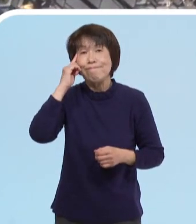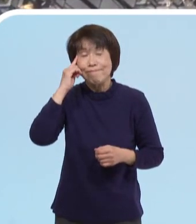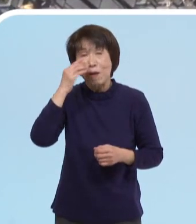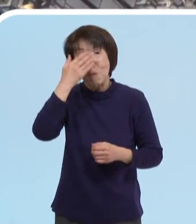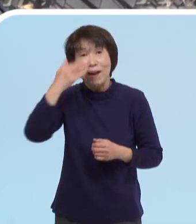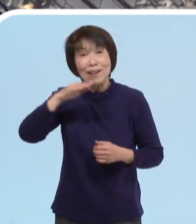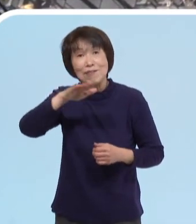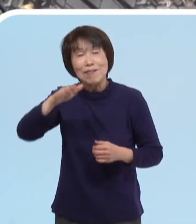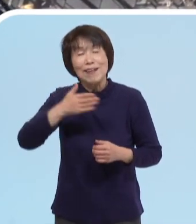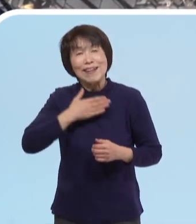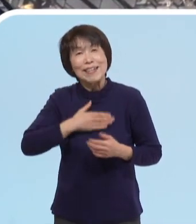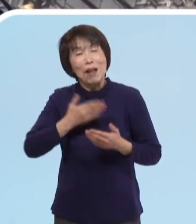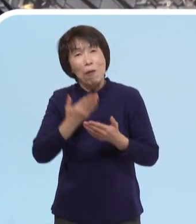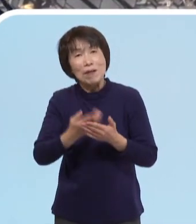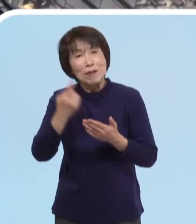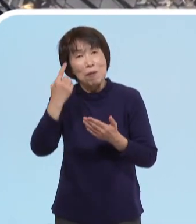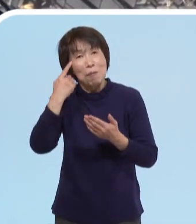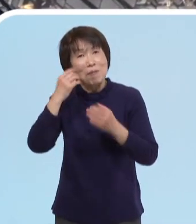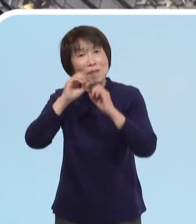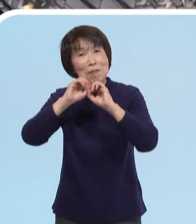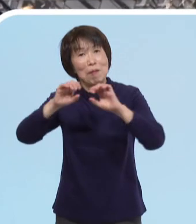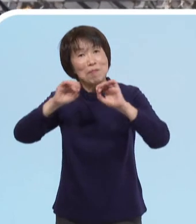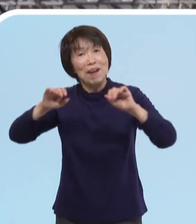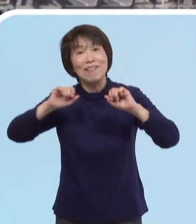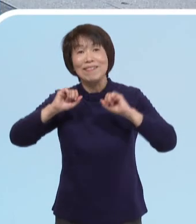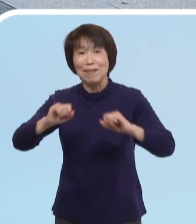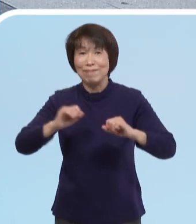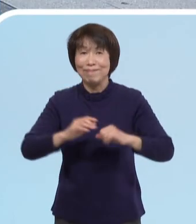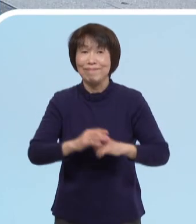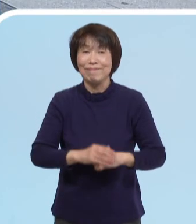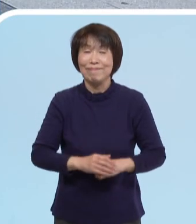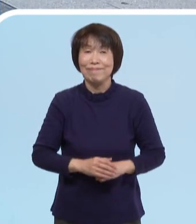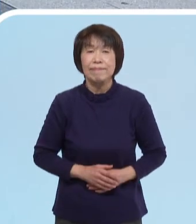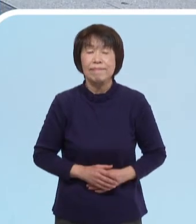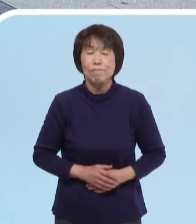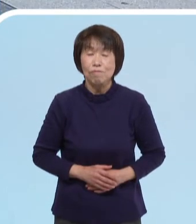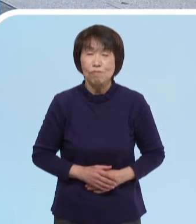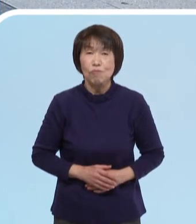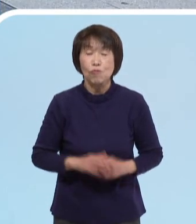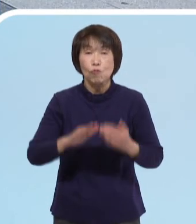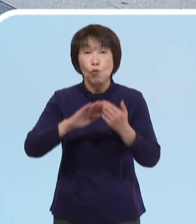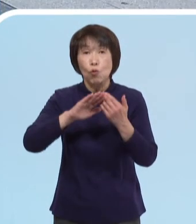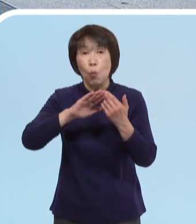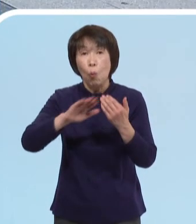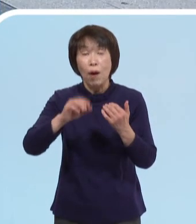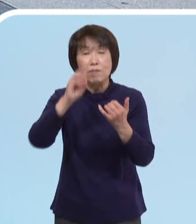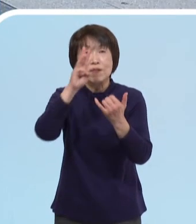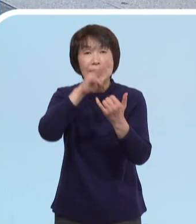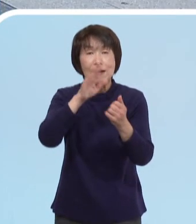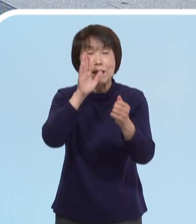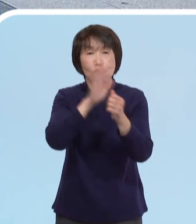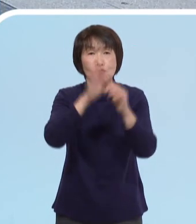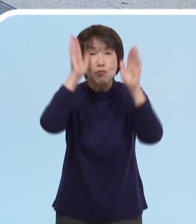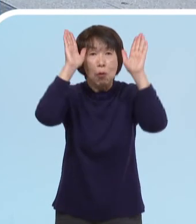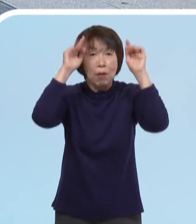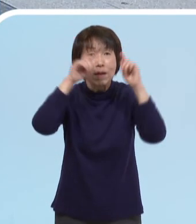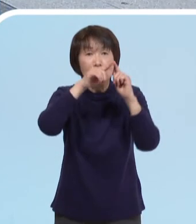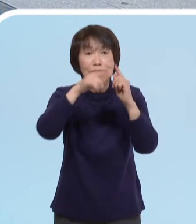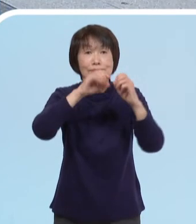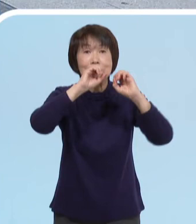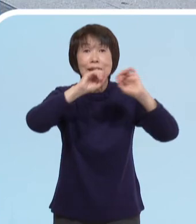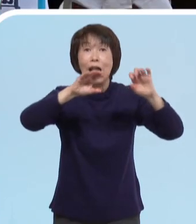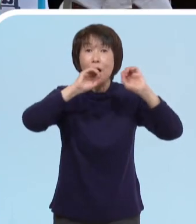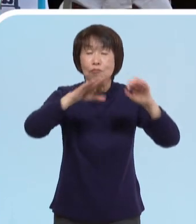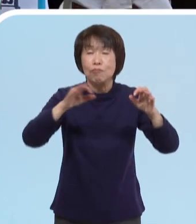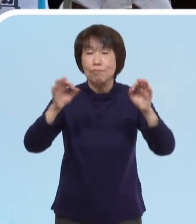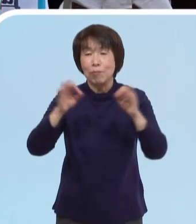で、若い世代にも広めてってもらって。 その他災害救助犬の PR や募金